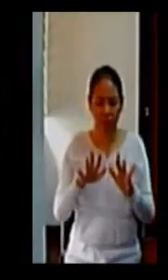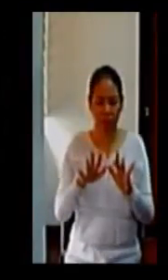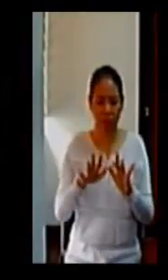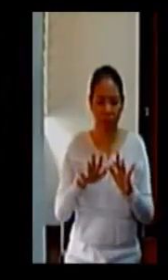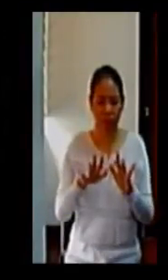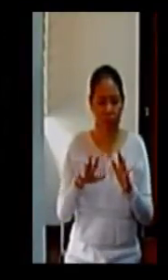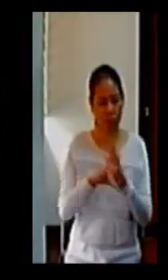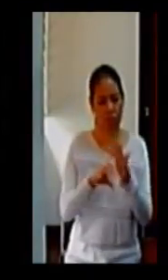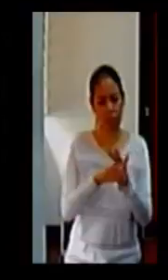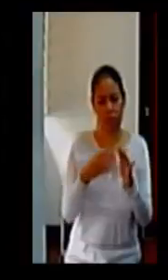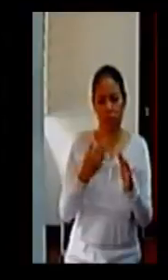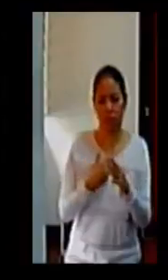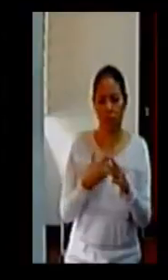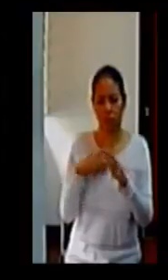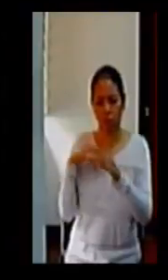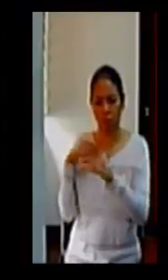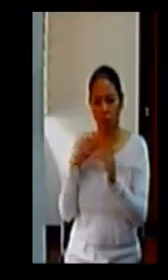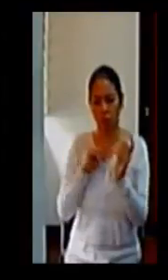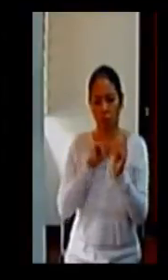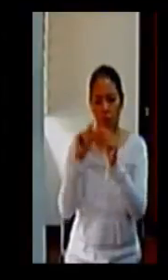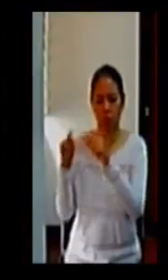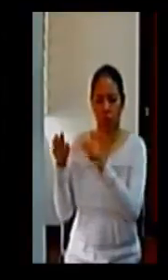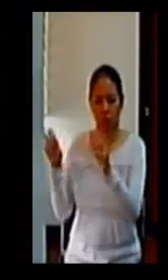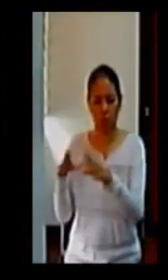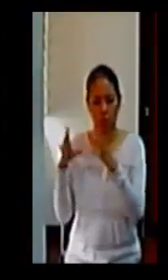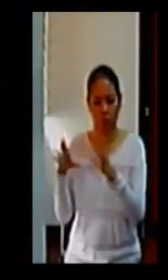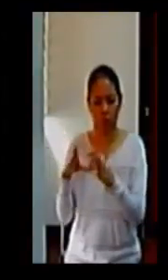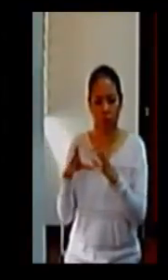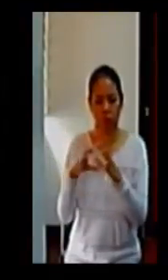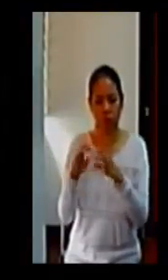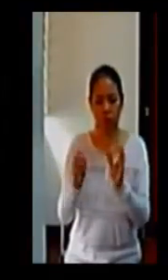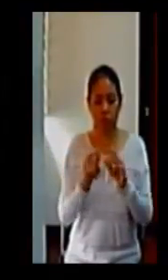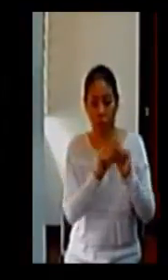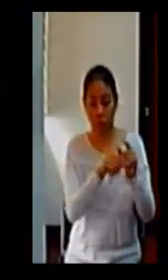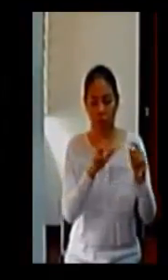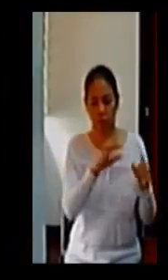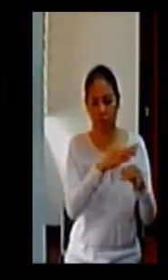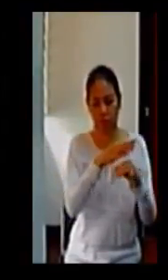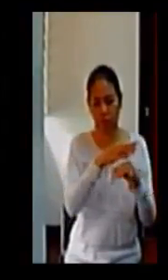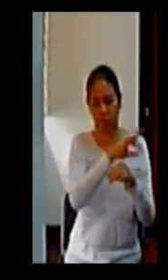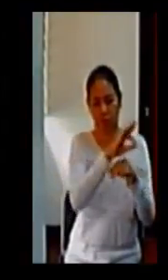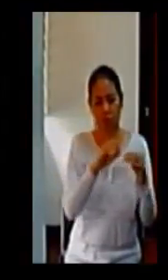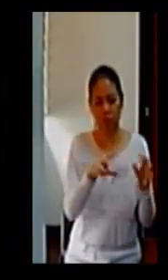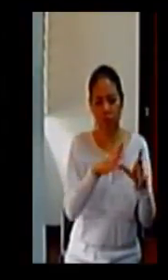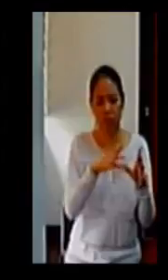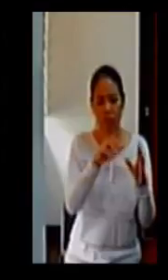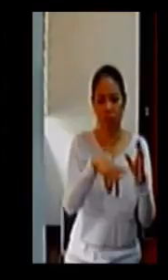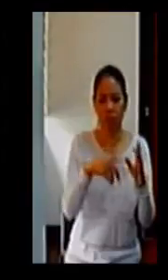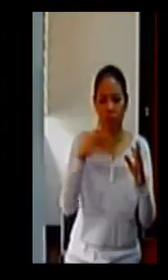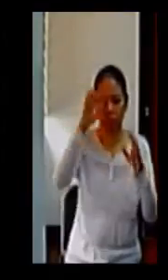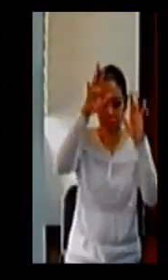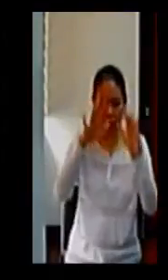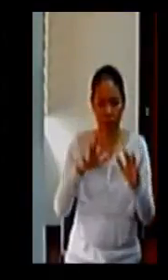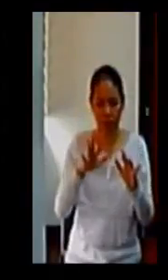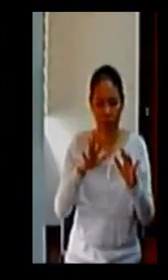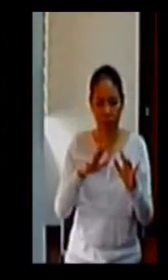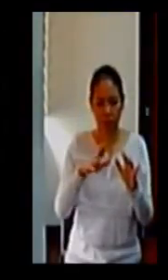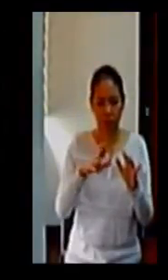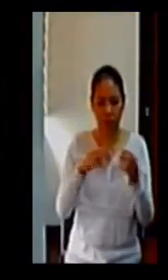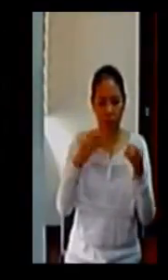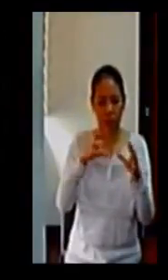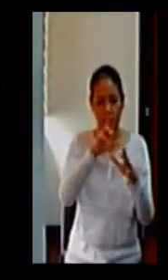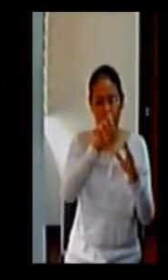ako, magtratrabaho, habang gumagawa ng pilapil, eh biglang uulan. If after 1 hour, wala na naman iinit, babalik